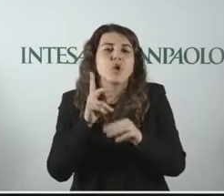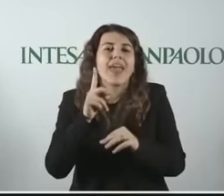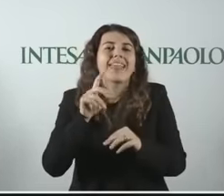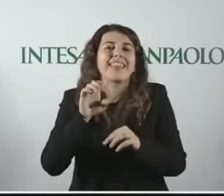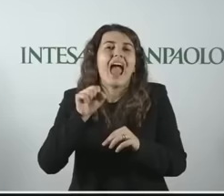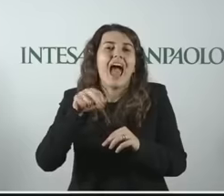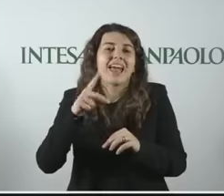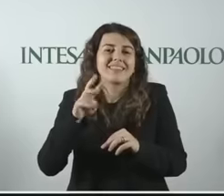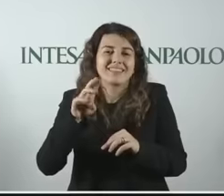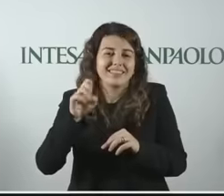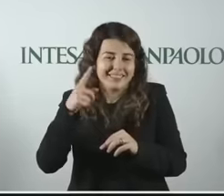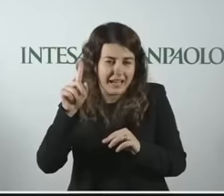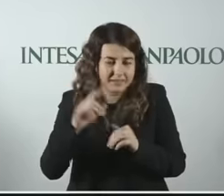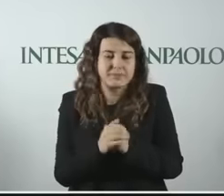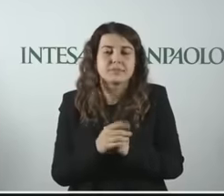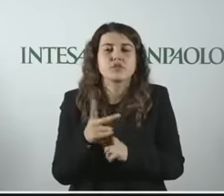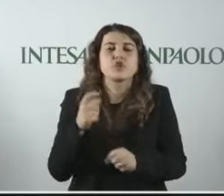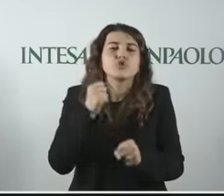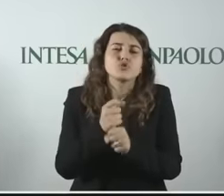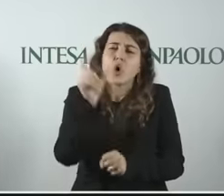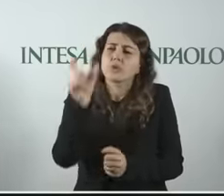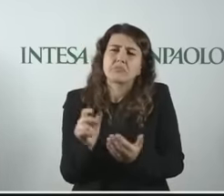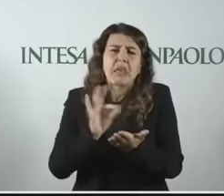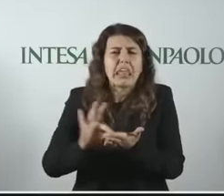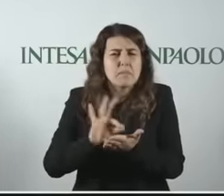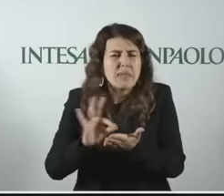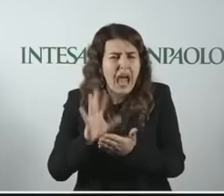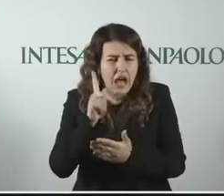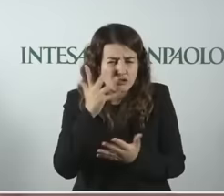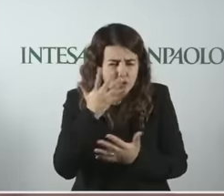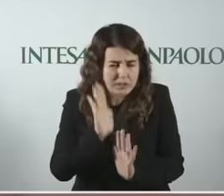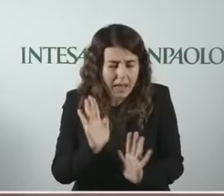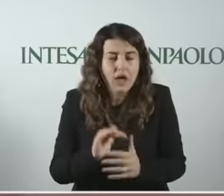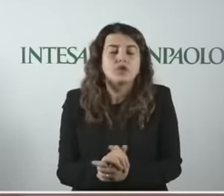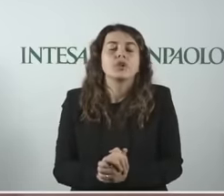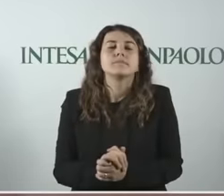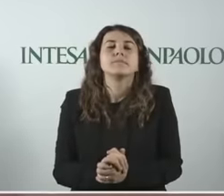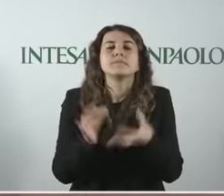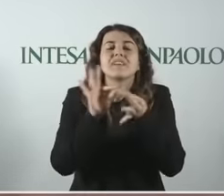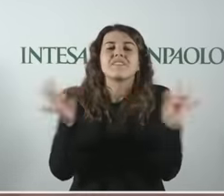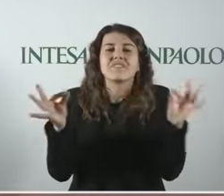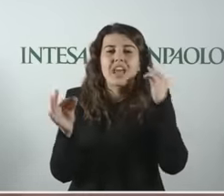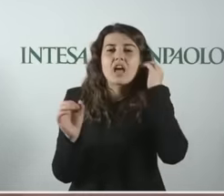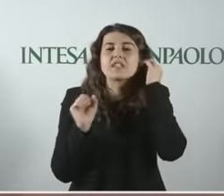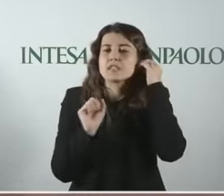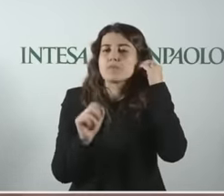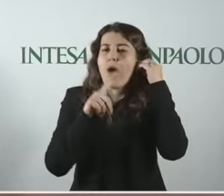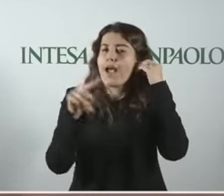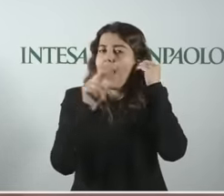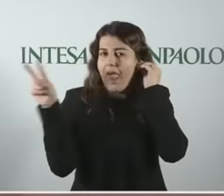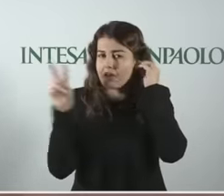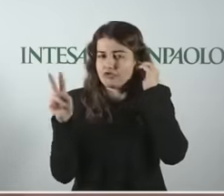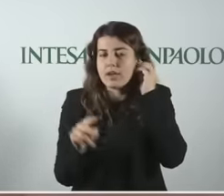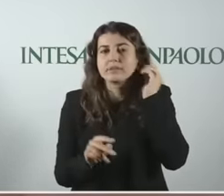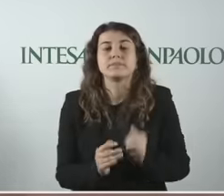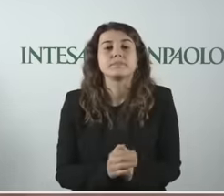da storia di un impiegato se non se non ricordo male La citazione è questa si può anche leggere